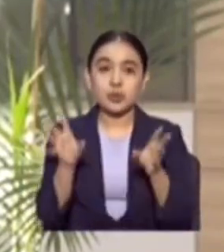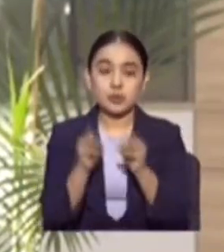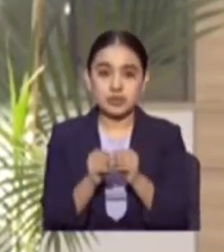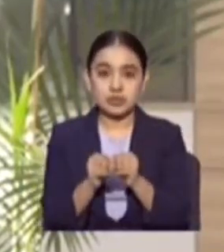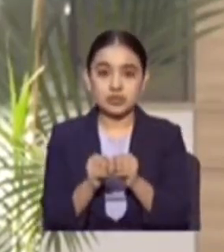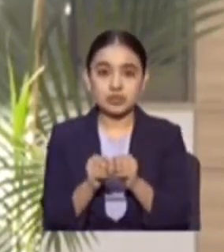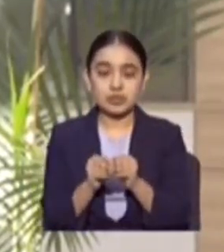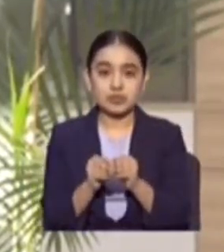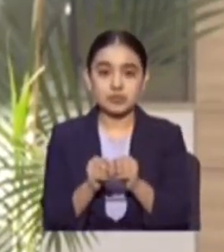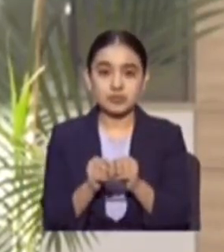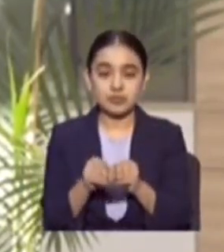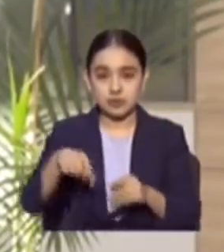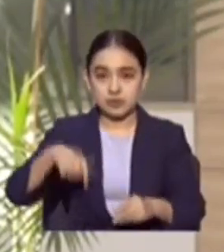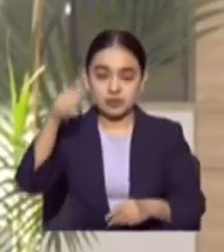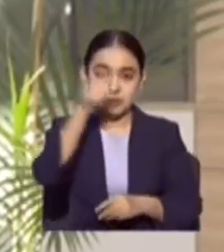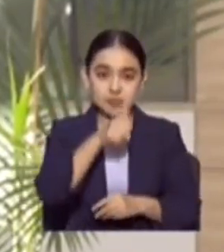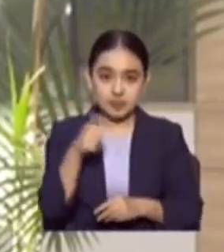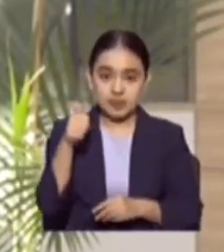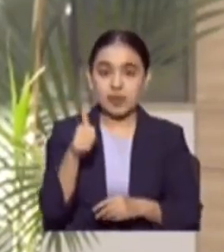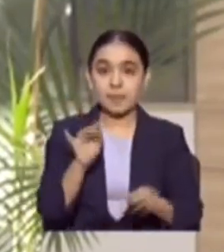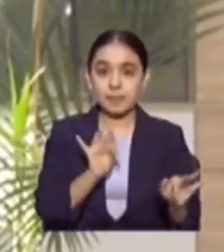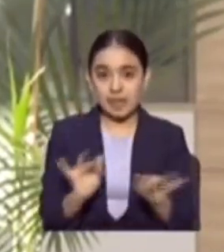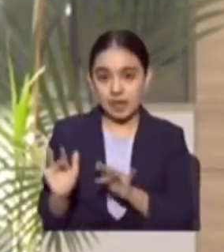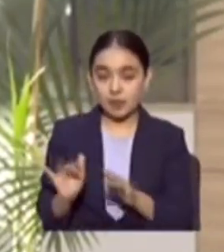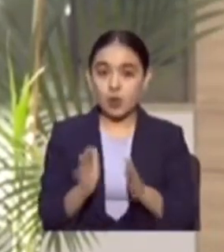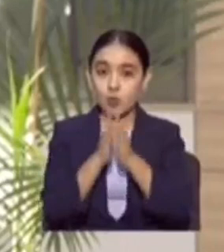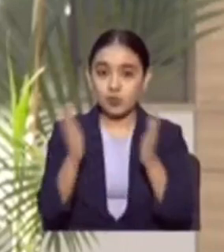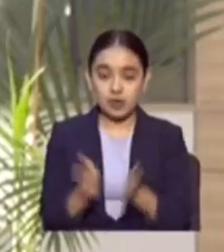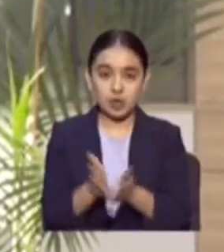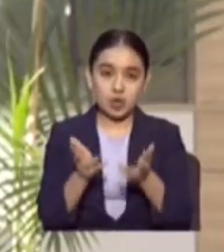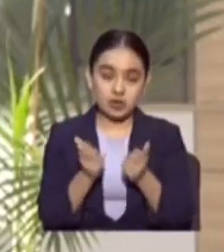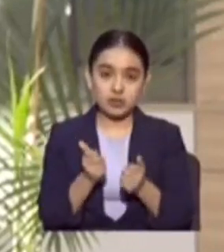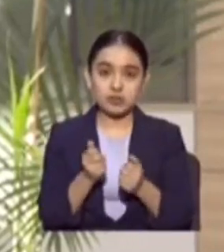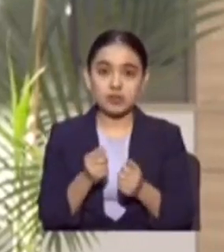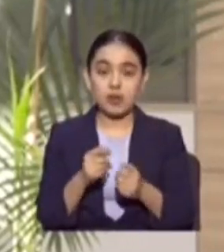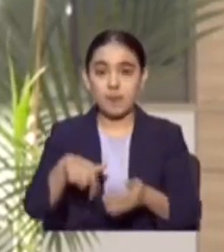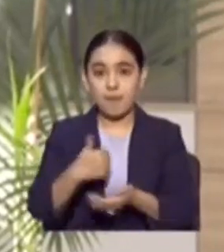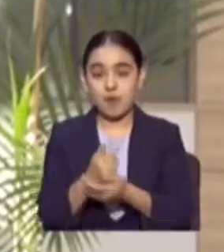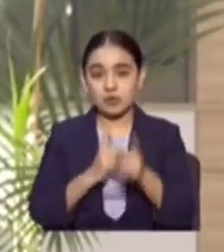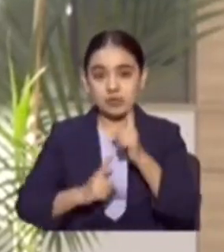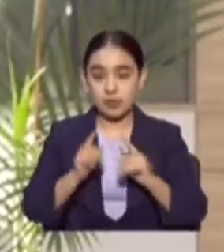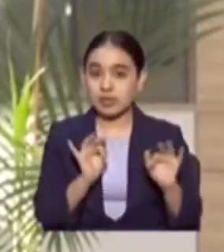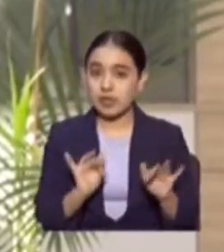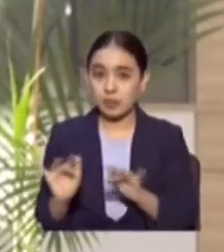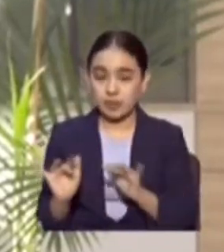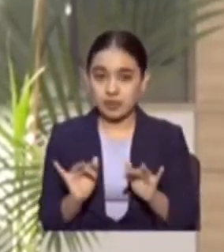birgalikda joriy yil dagi tadbirlar va umuman olganda o'sha bosh assambleya doirasidagi